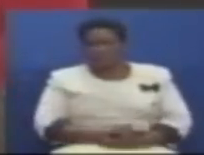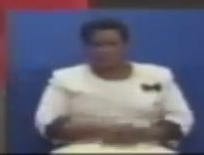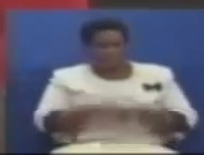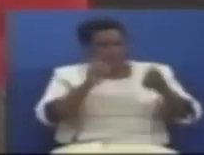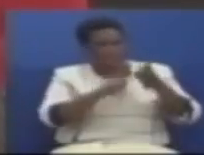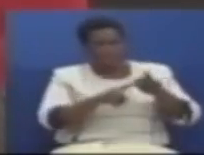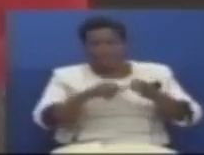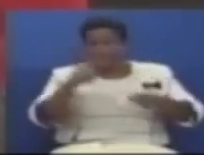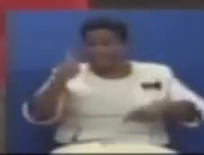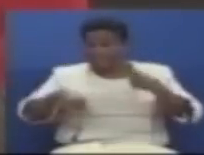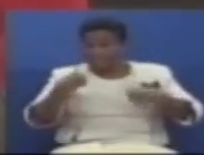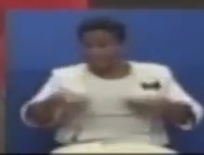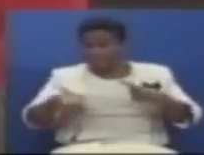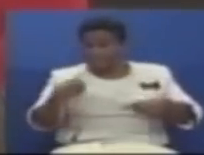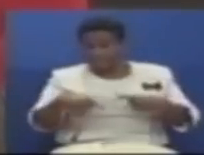Siasa